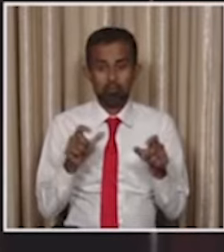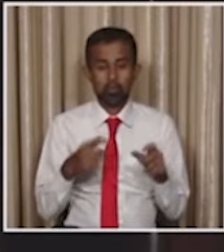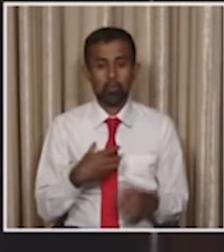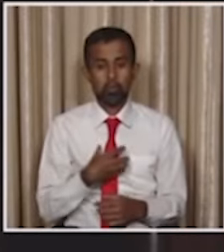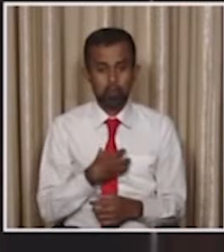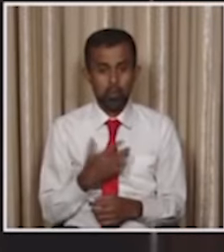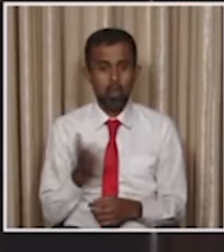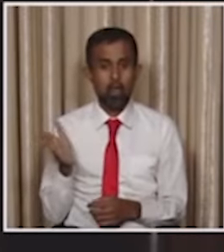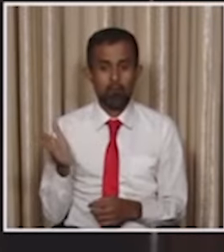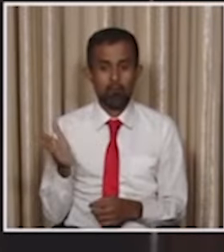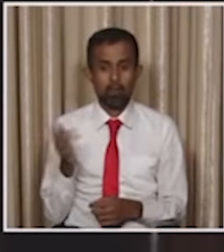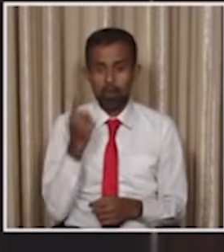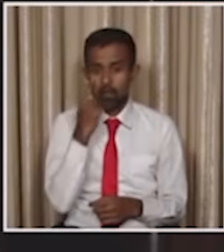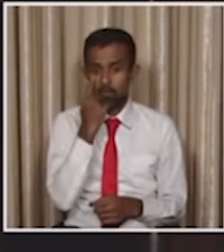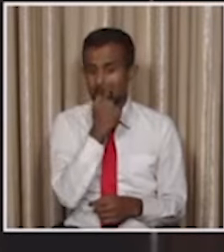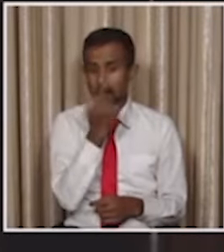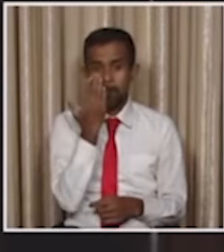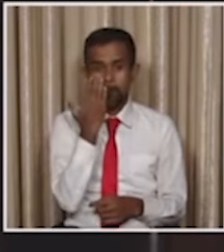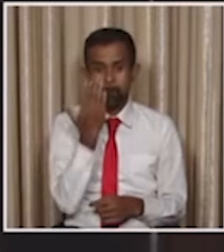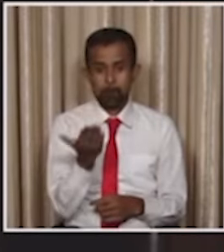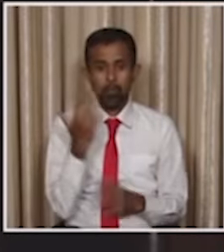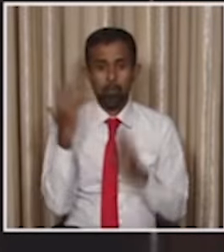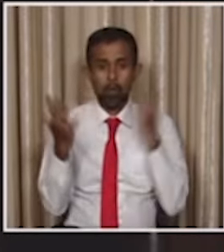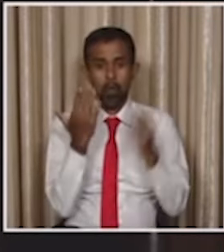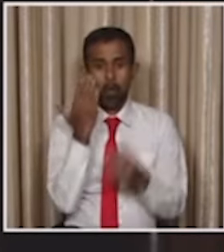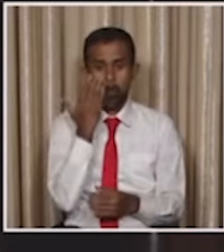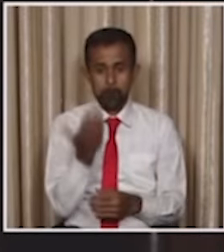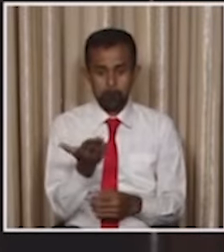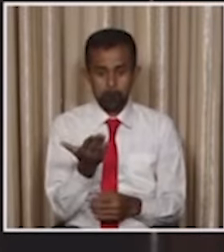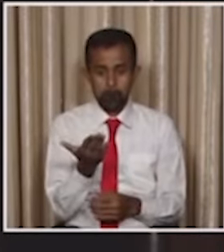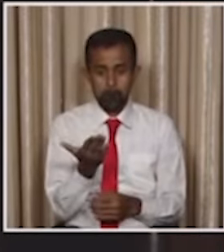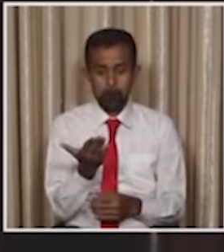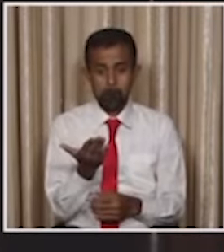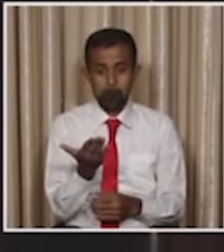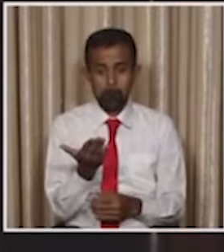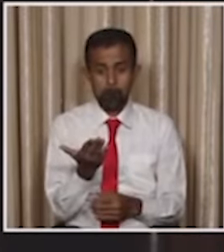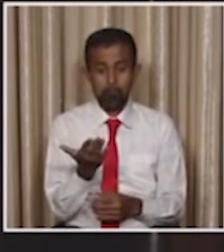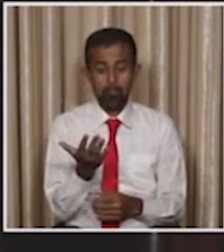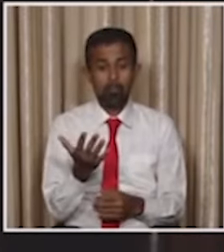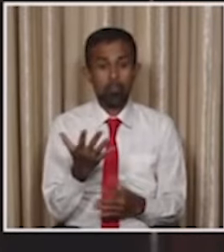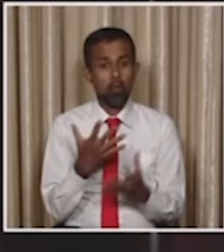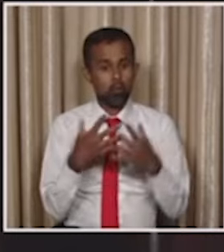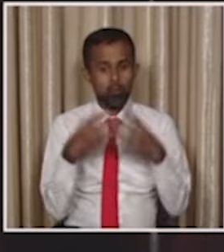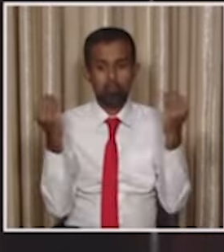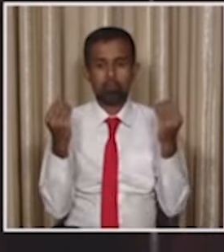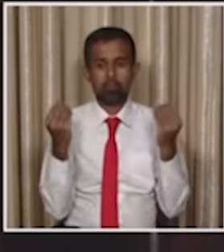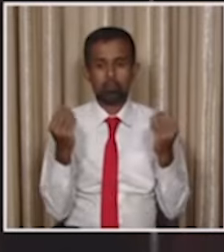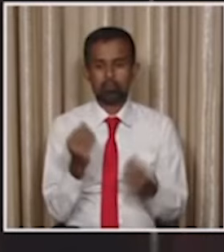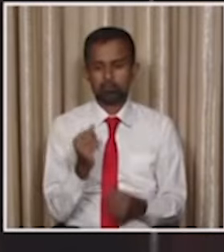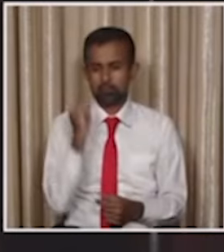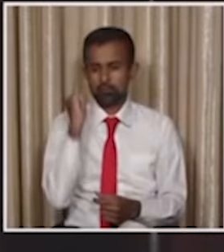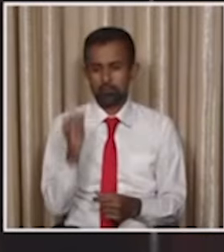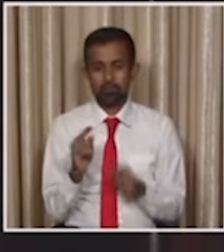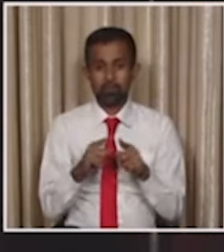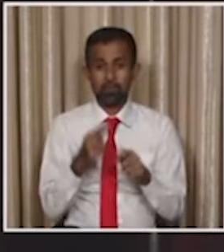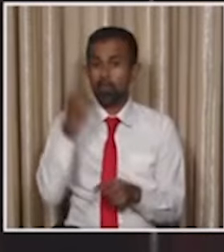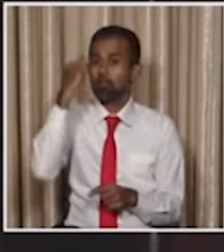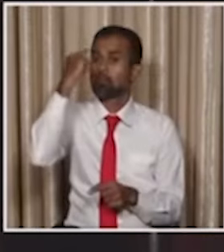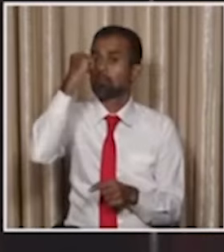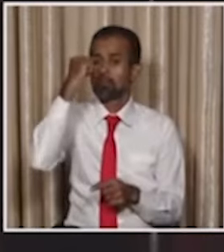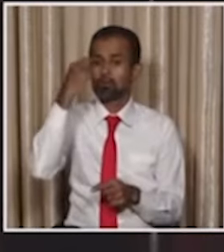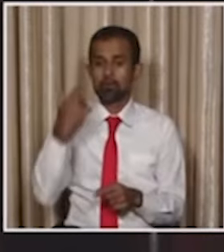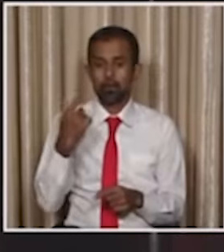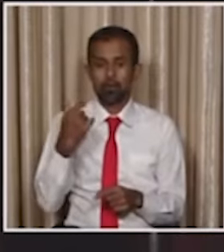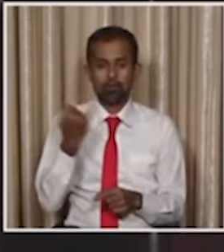විඳිනවා. දැස පෙනෙන ලෝකේ පෙනෙන මේ මිනිසුන්ගේ ලෝකේ අහිමි කළා දූෂිත විදියට ඒ අයිඩ්‍රොප් එක දාලා